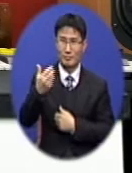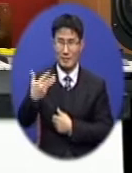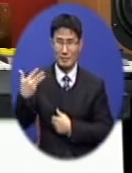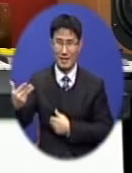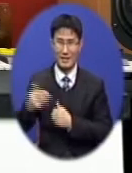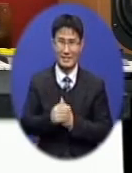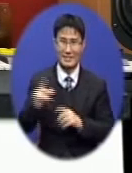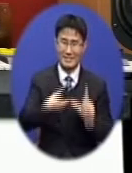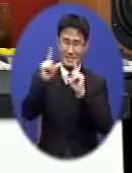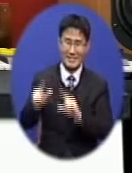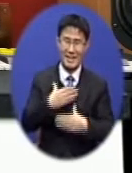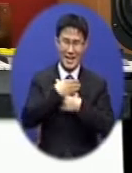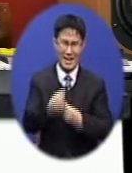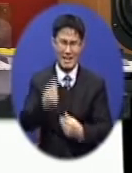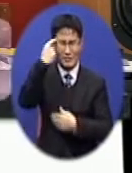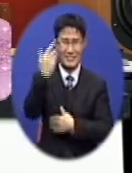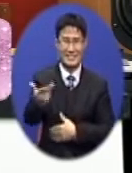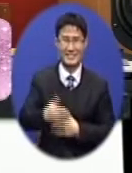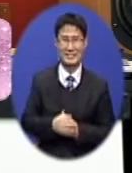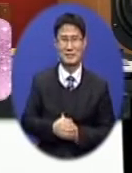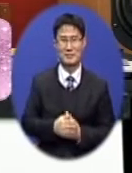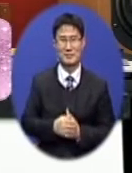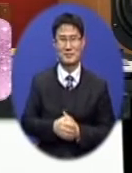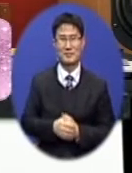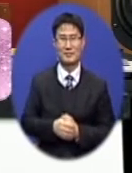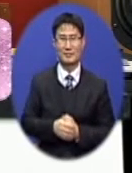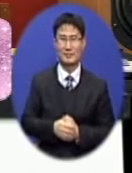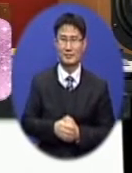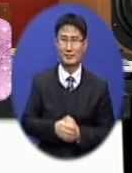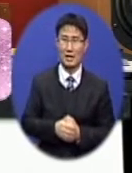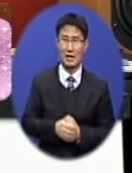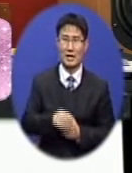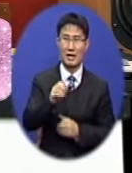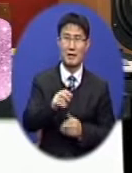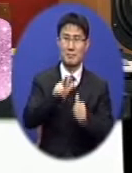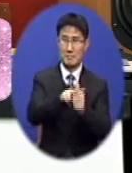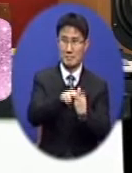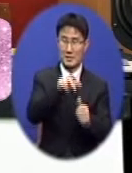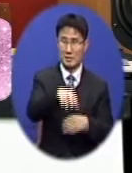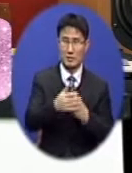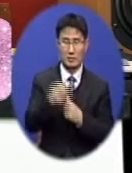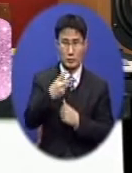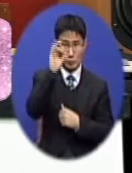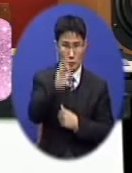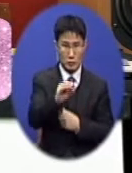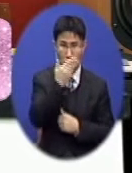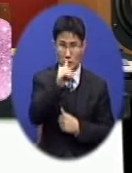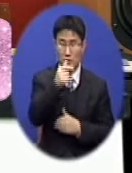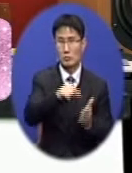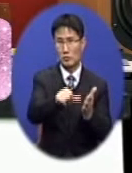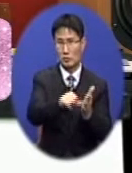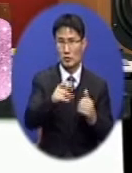9988 생활안전 퀴즈. 네. 마트에서 흔히 볼 수 있는 기구로 무거운